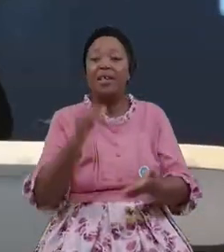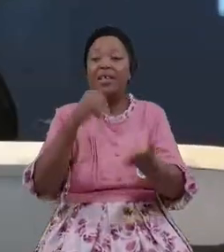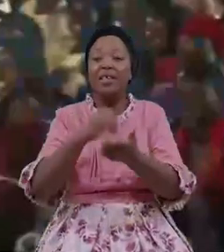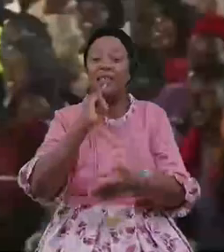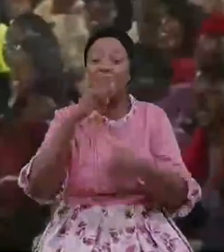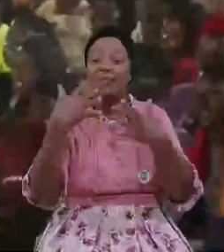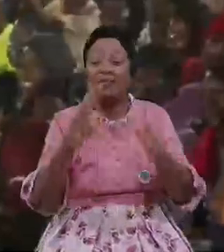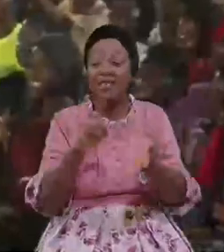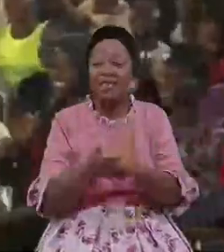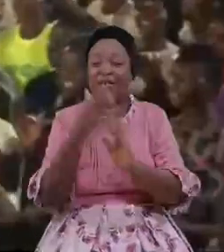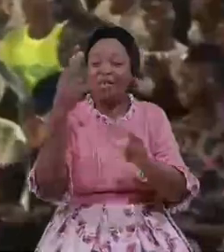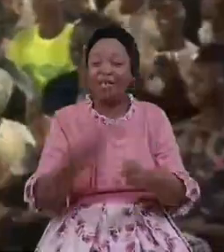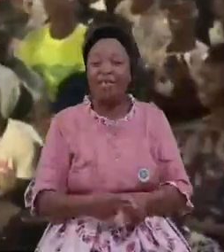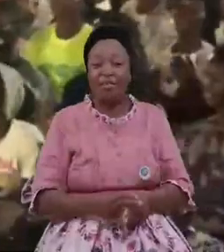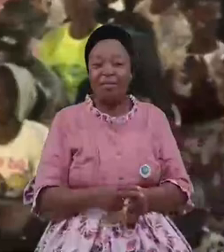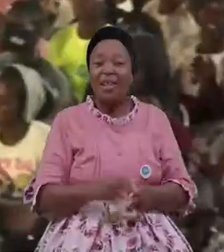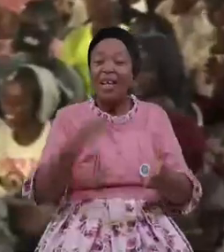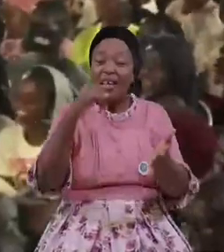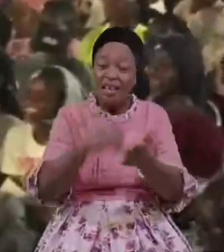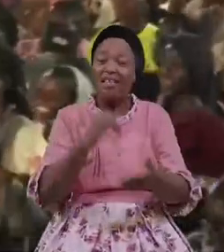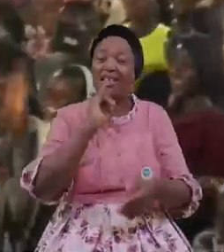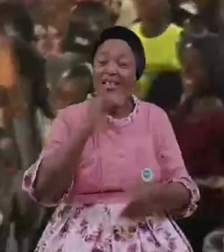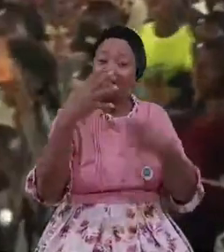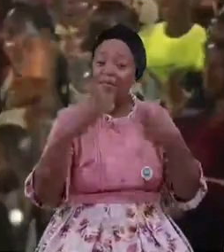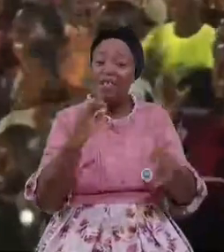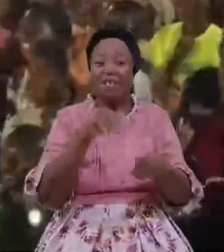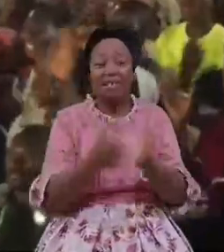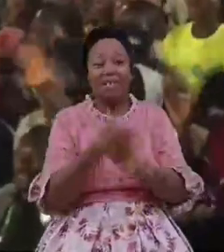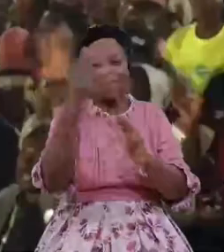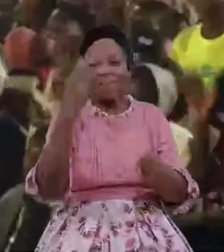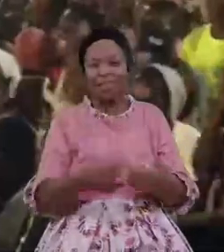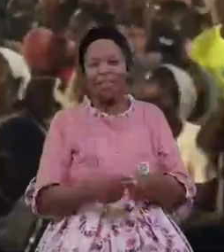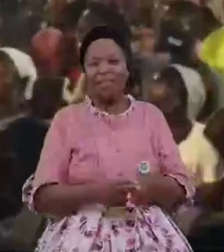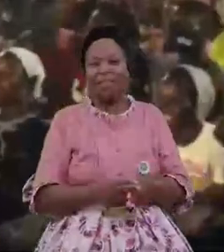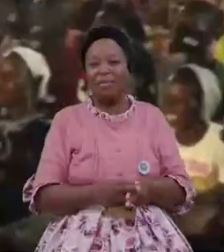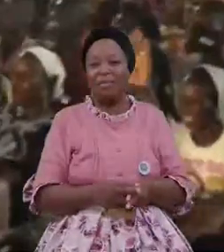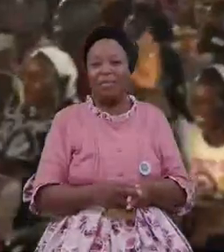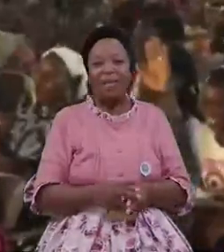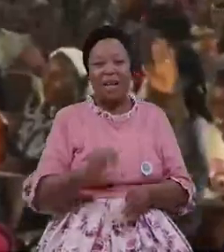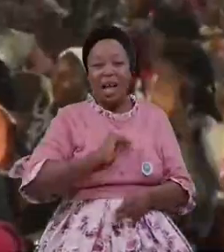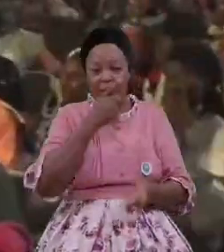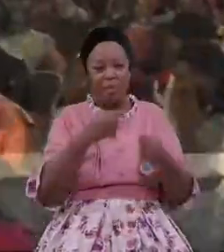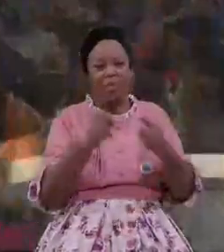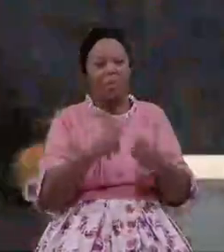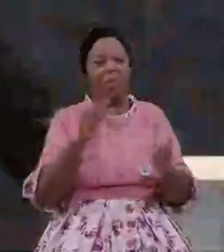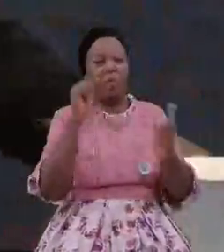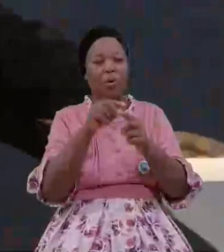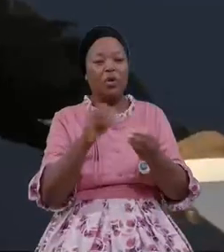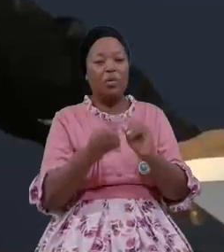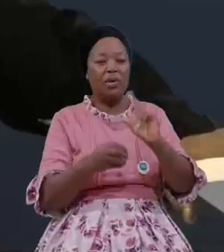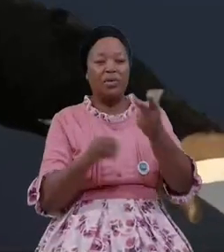accompli répétez cela tout est accompli je vais au 3è point maintenant